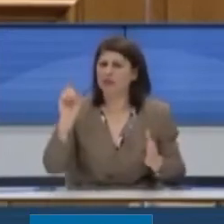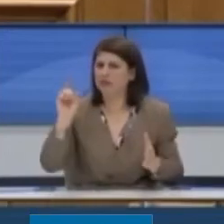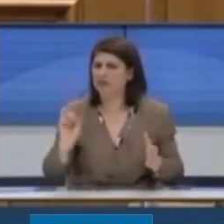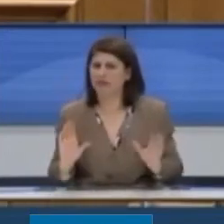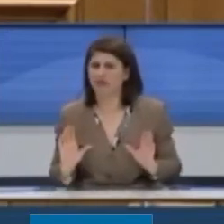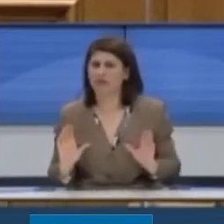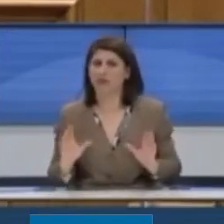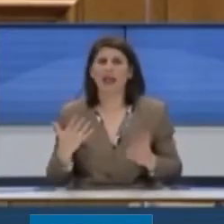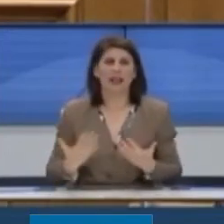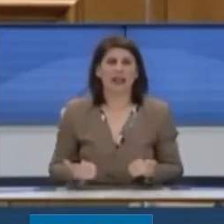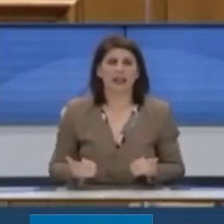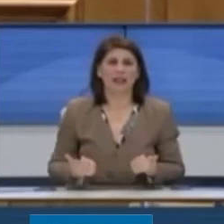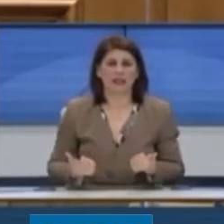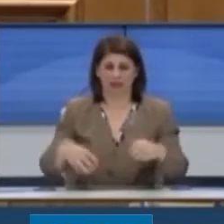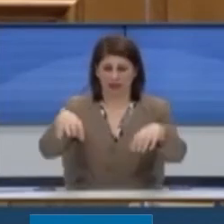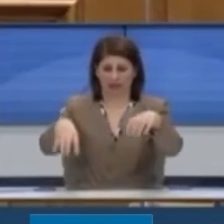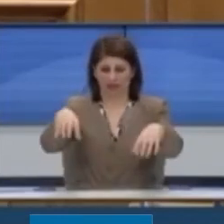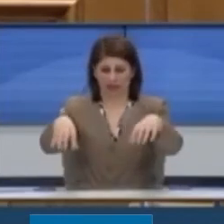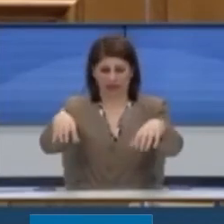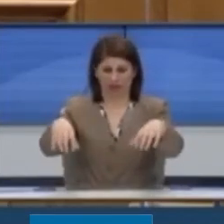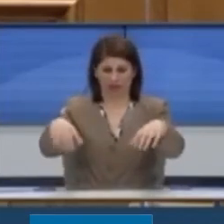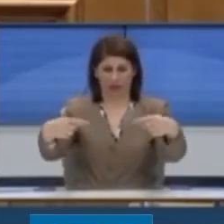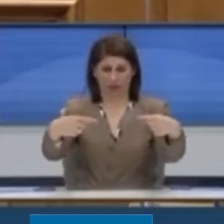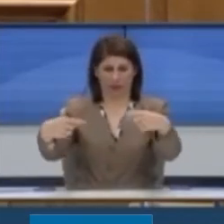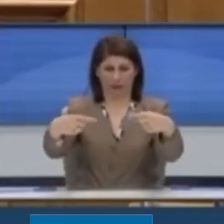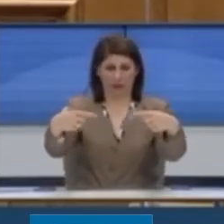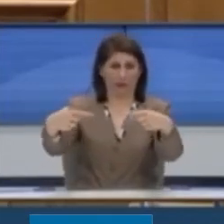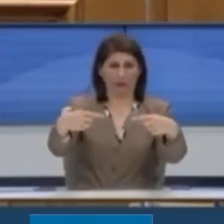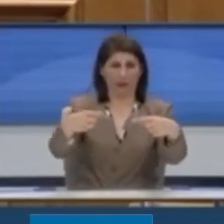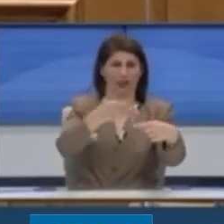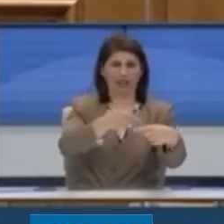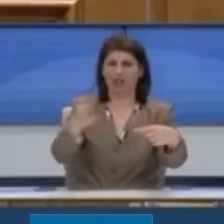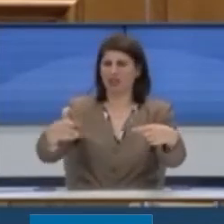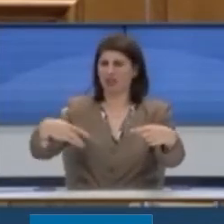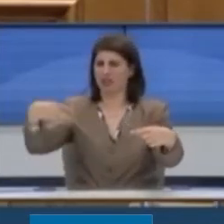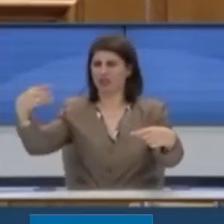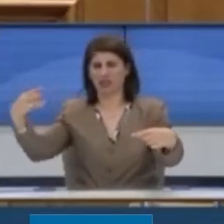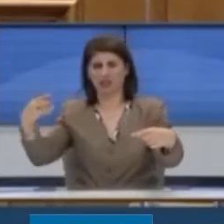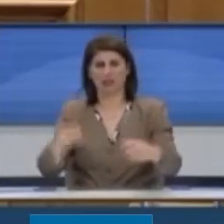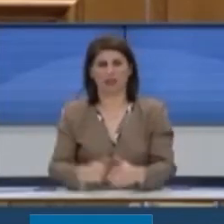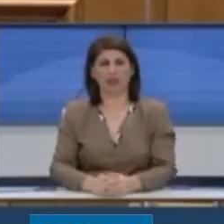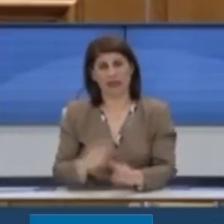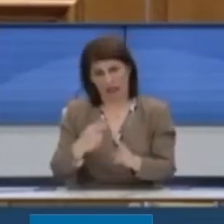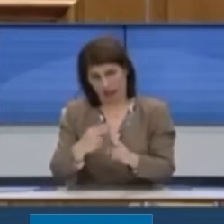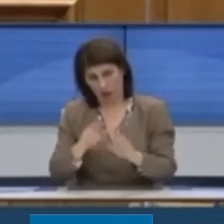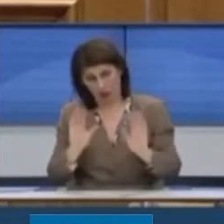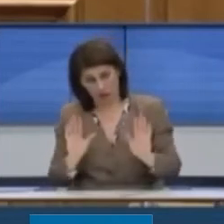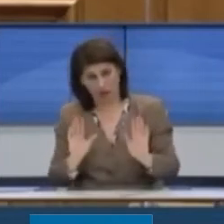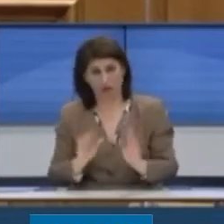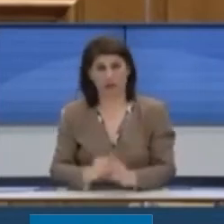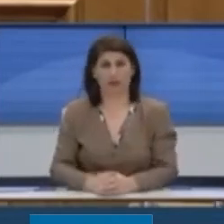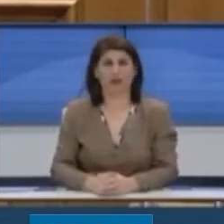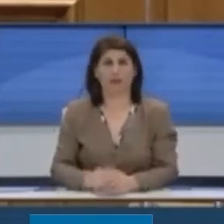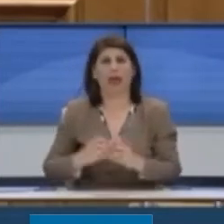είναι να συντηρούν μια δικοματική πάλι ανούσια αντιπαράθεση ανάμεσα σε εσάς και το ΣΥΡΙΖΑ, κυρίως